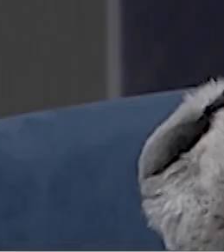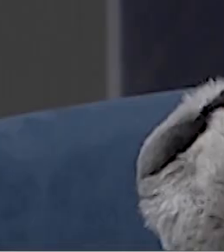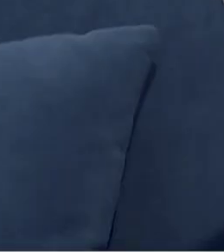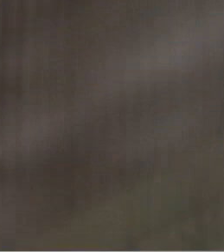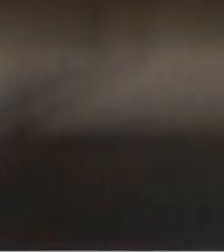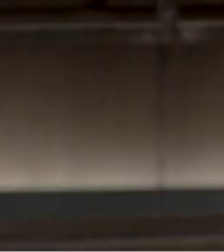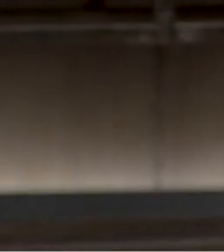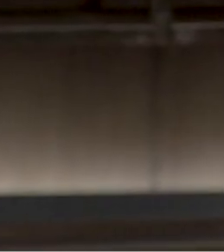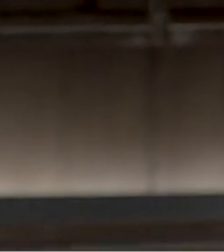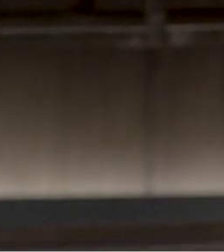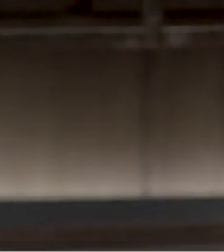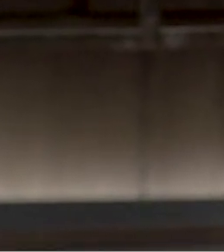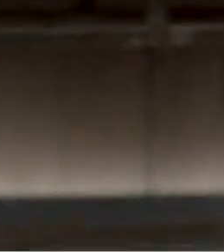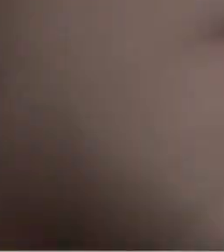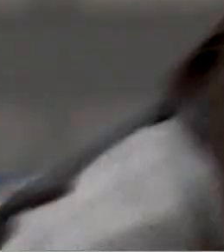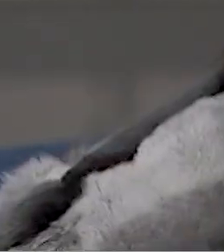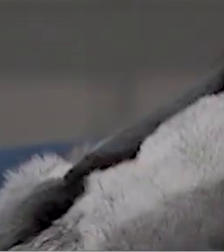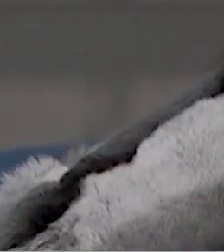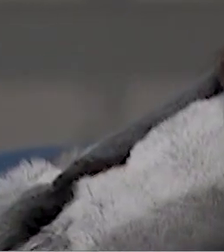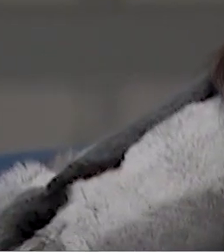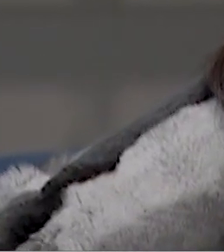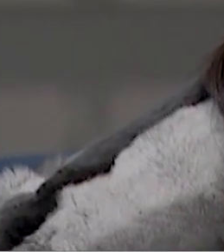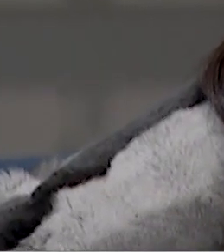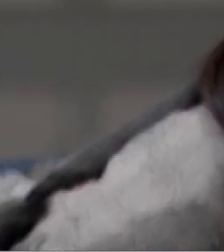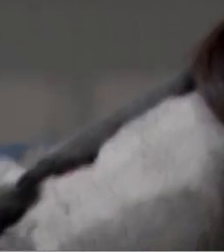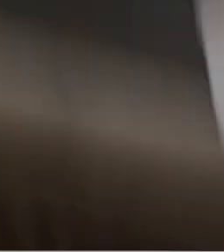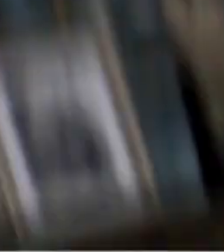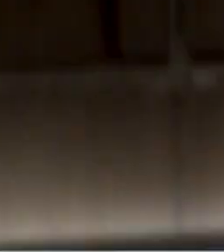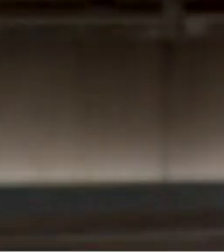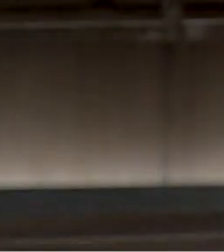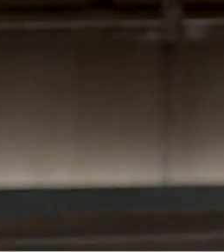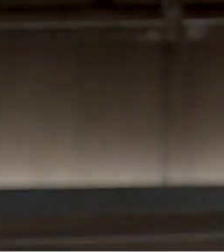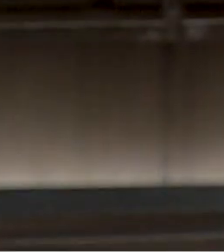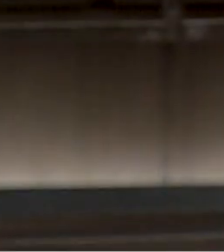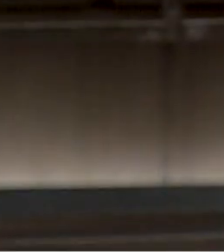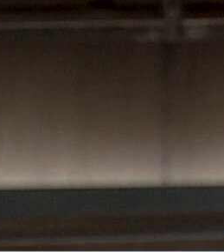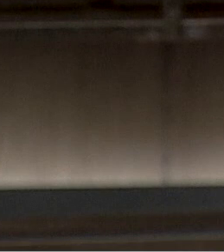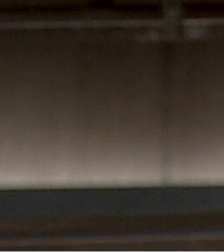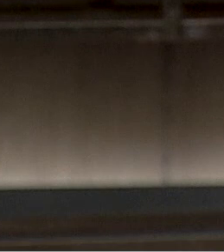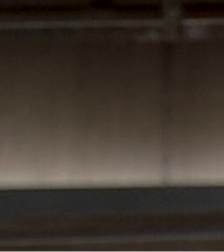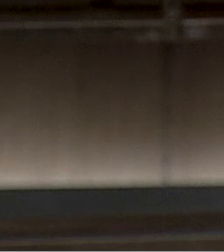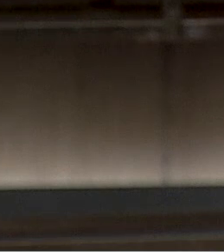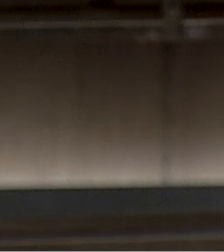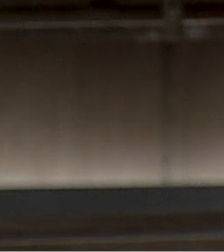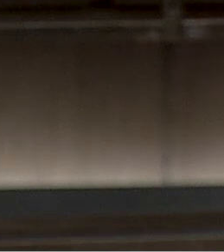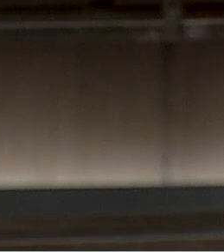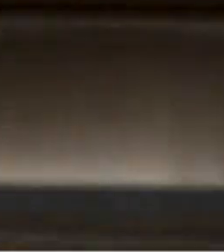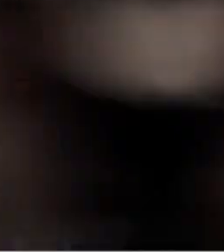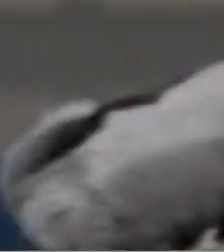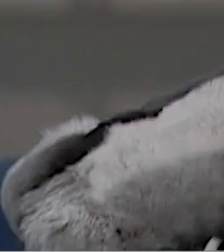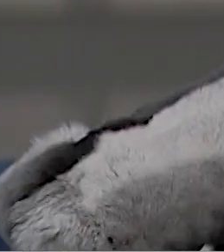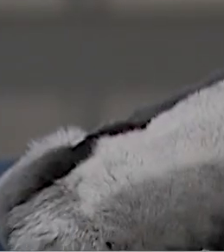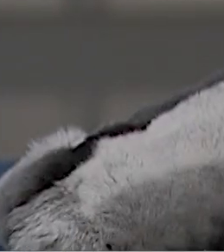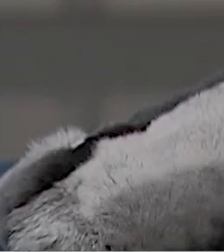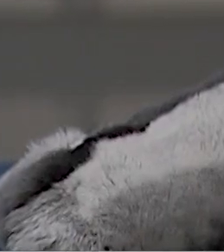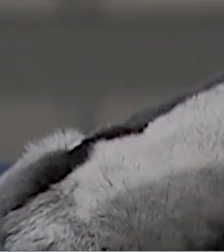3 شهور. مين السبب، أنت ولا هو؟ حصلت خيانة. طب فاكرة الراجل اللي دمر عربيتك علشان رفضتي